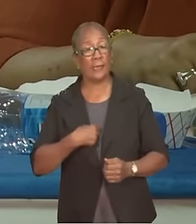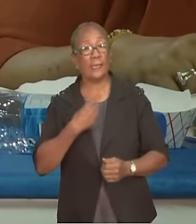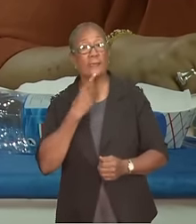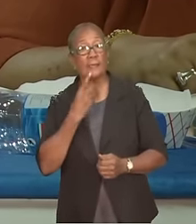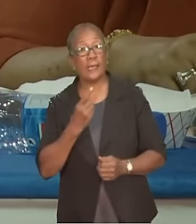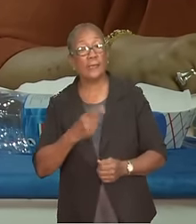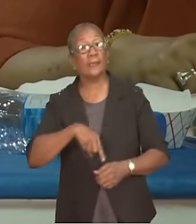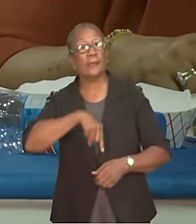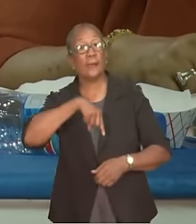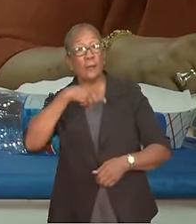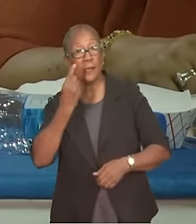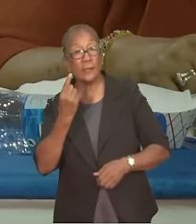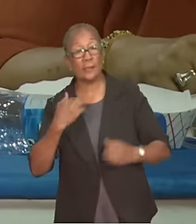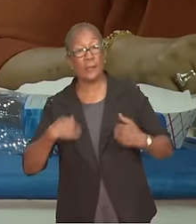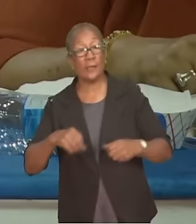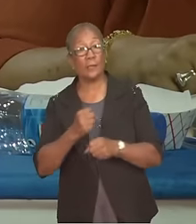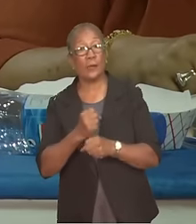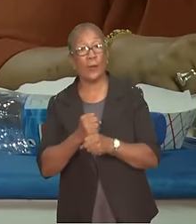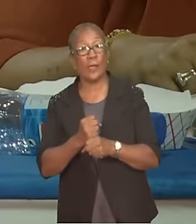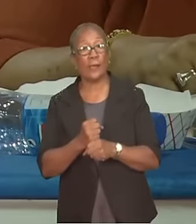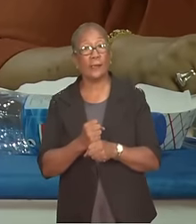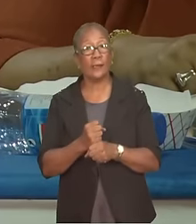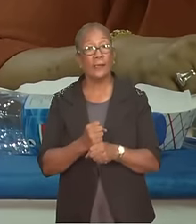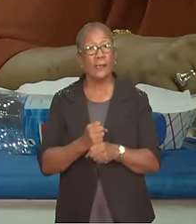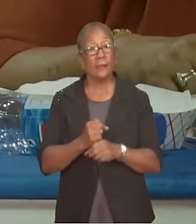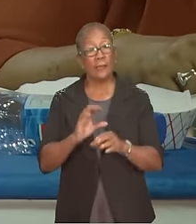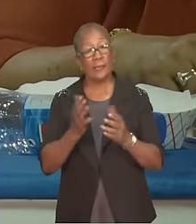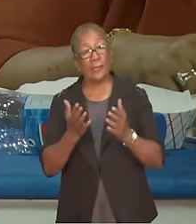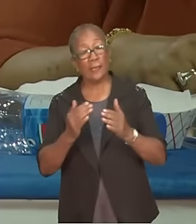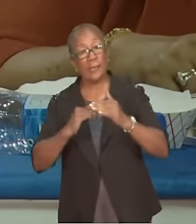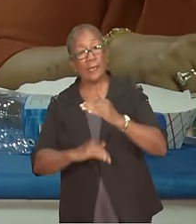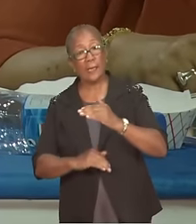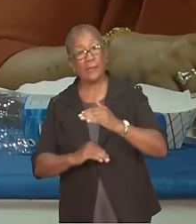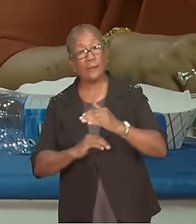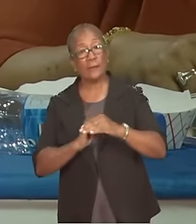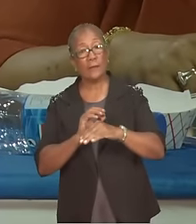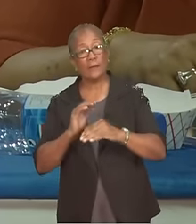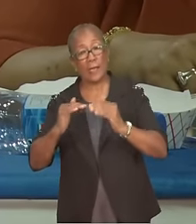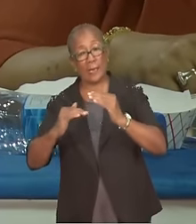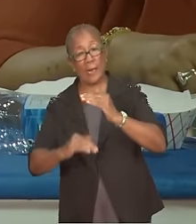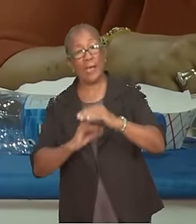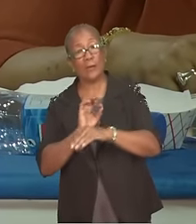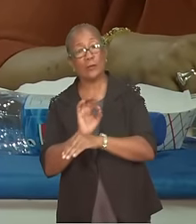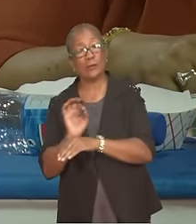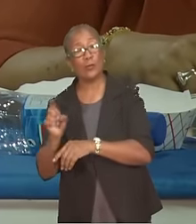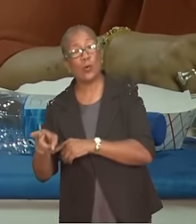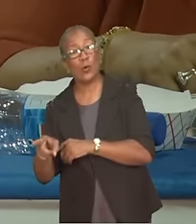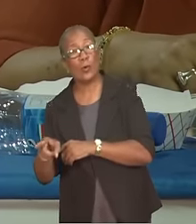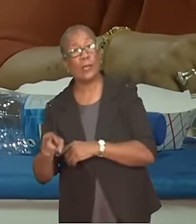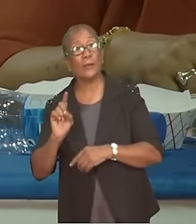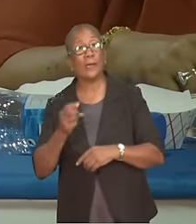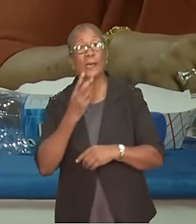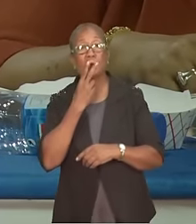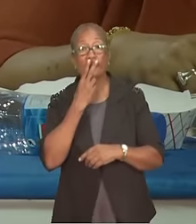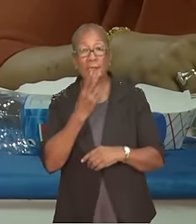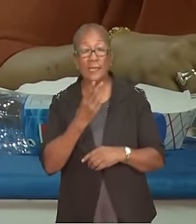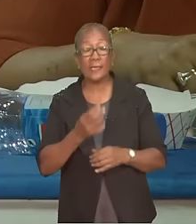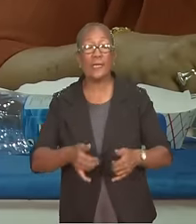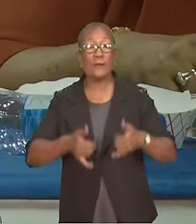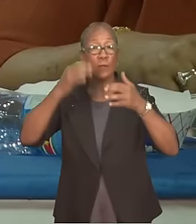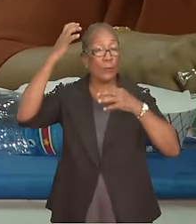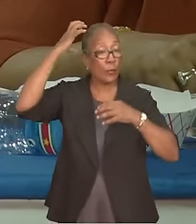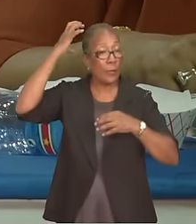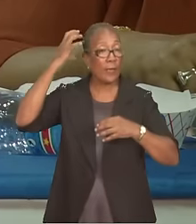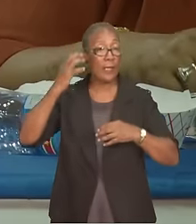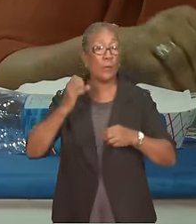meeste vacatures toch wel in de klasse van laaggeschoolden zullen zijn. Maar juist daar zien we toch wel de nodige problemen op